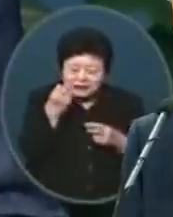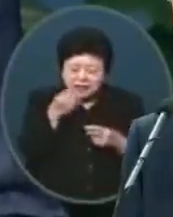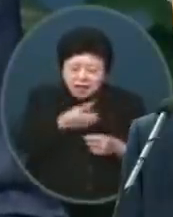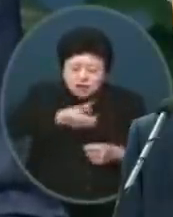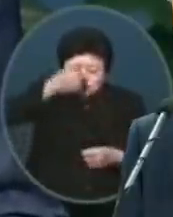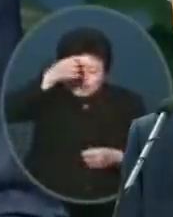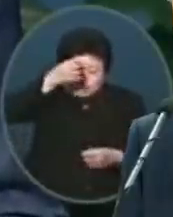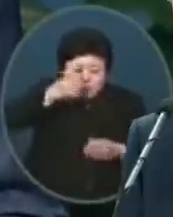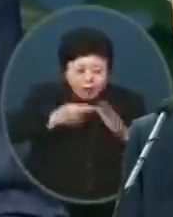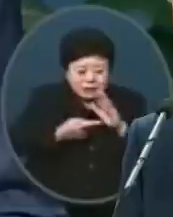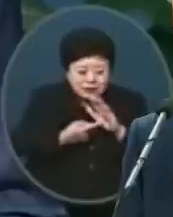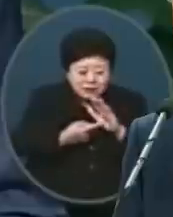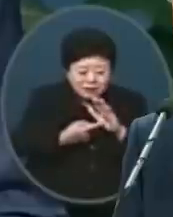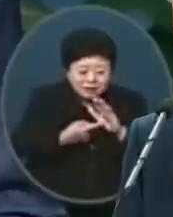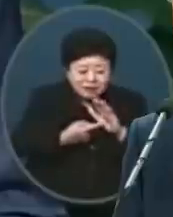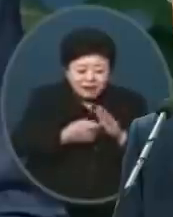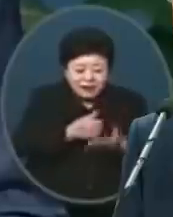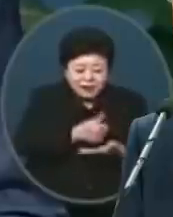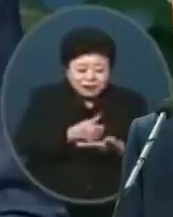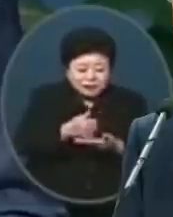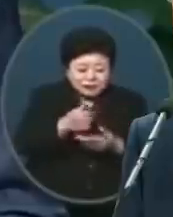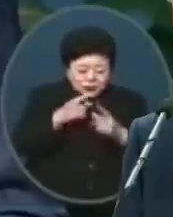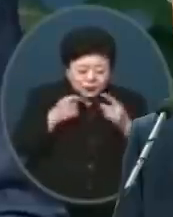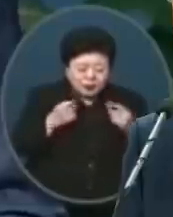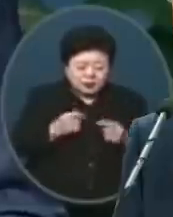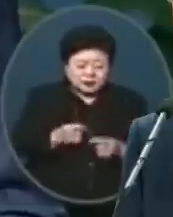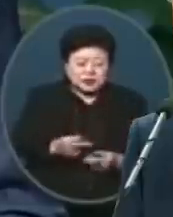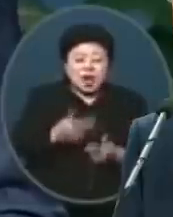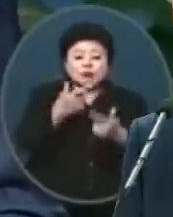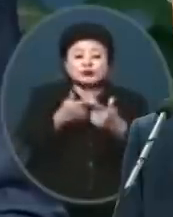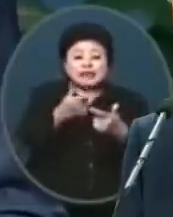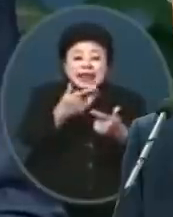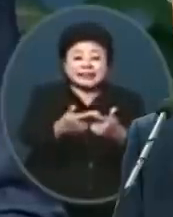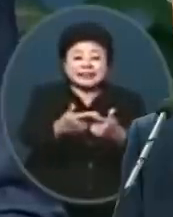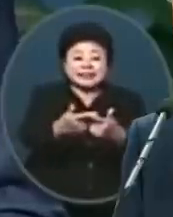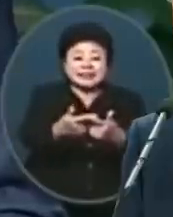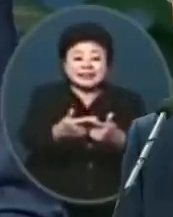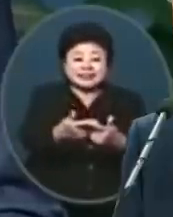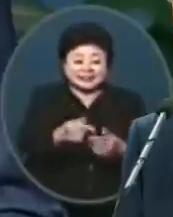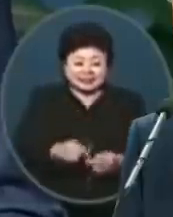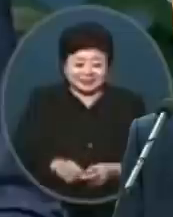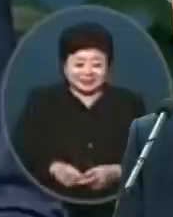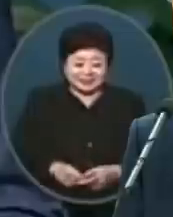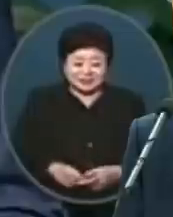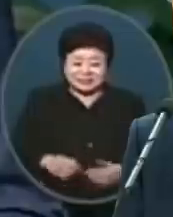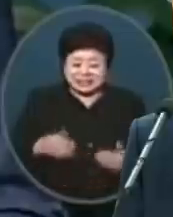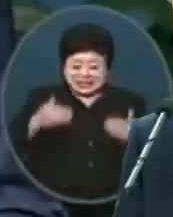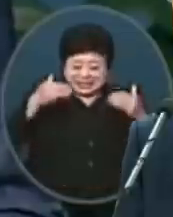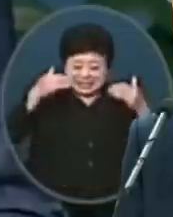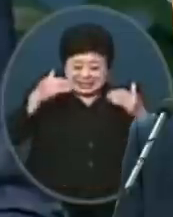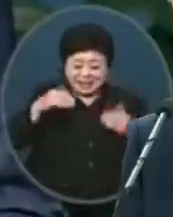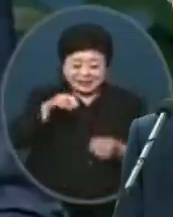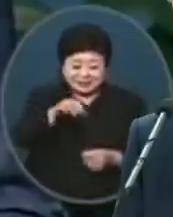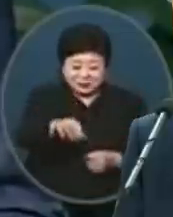꾸었어요. 제가 자라기를 부산 초량동에서 자는데 그